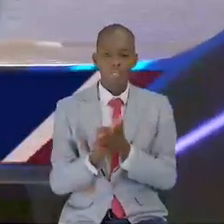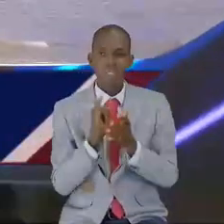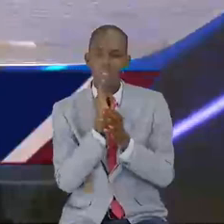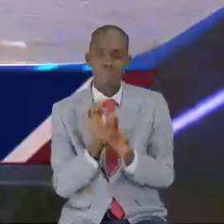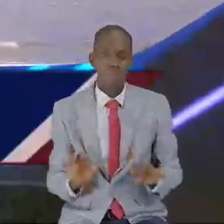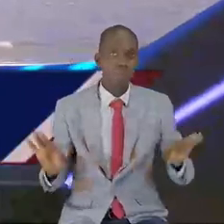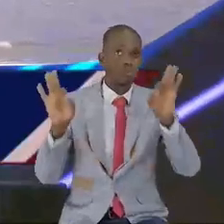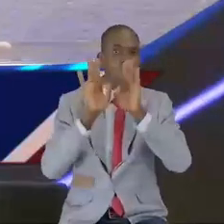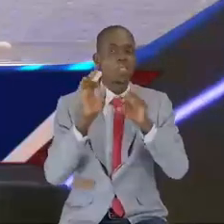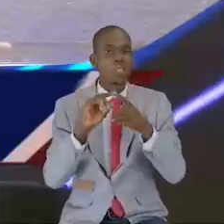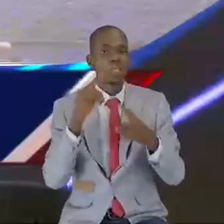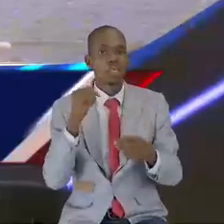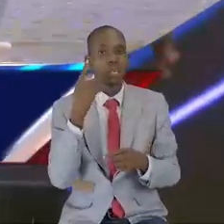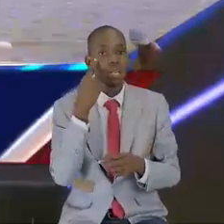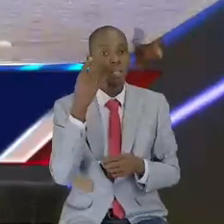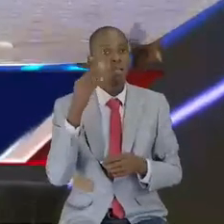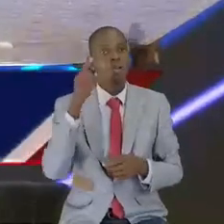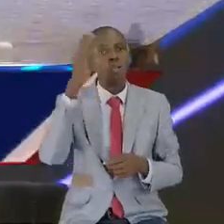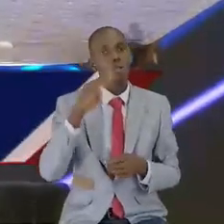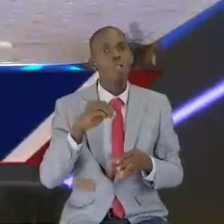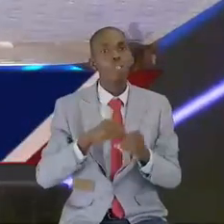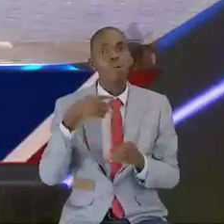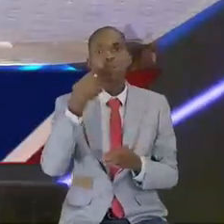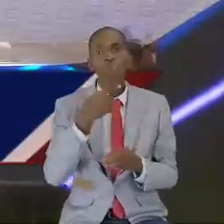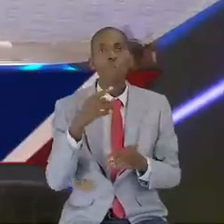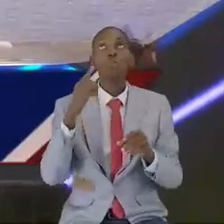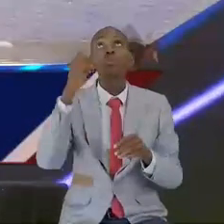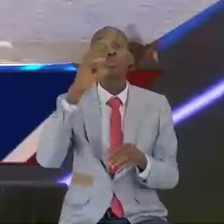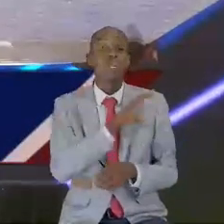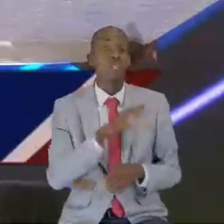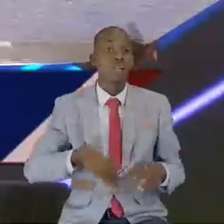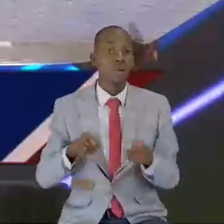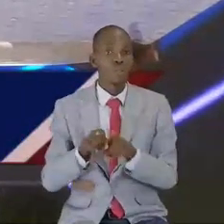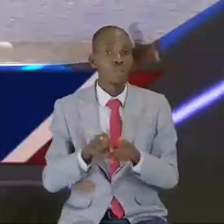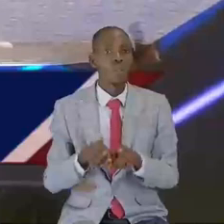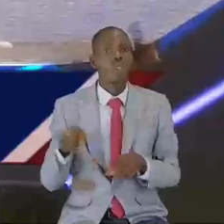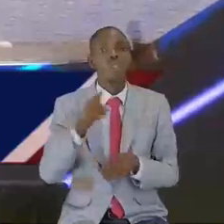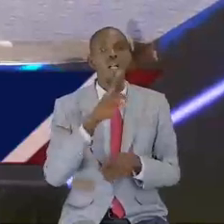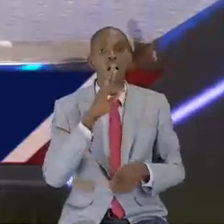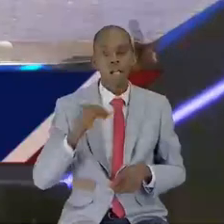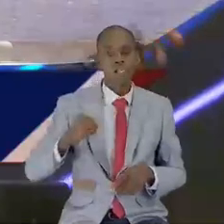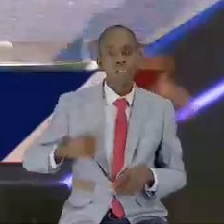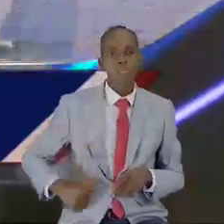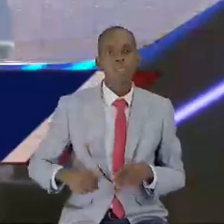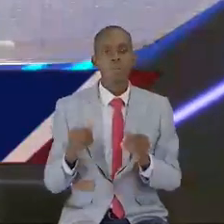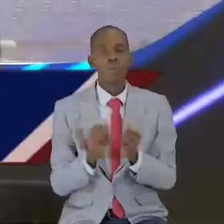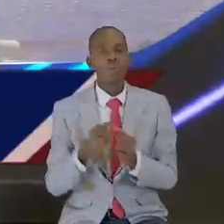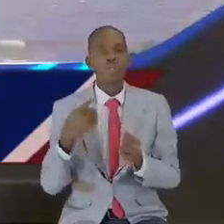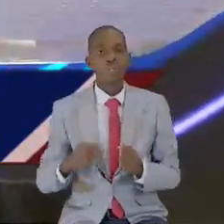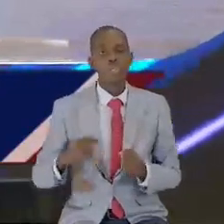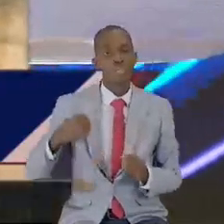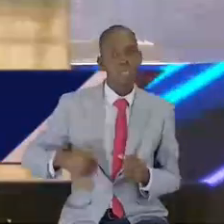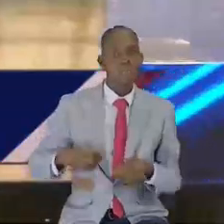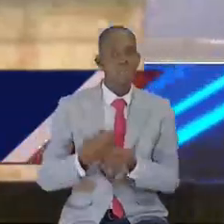Dieu, ça c'est en Christ. Et c'est en lui que vous avez été circoncis, d'une circoncision que la main n'a